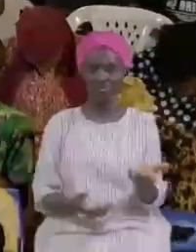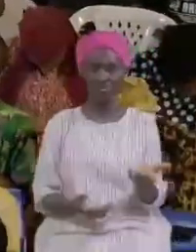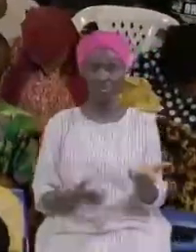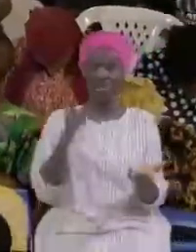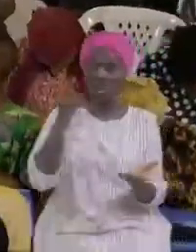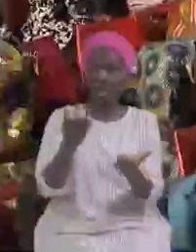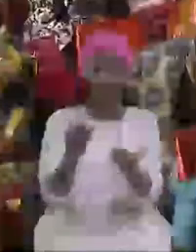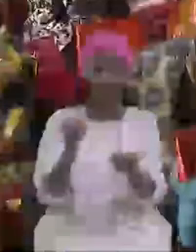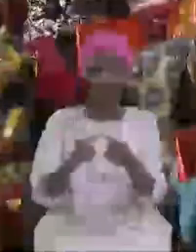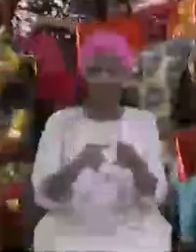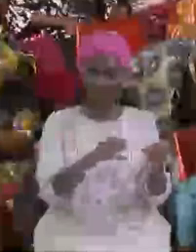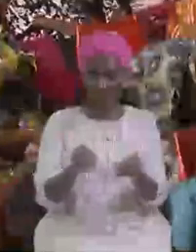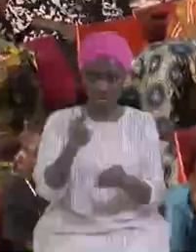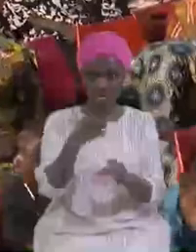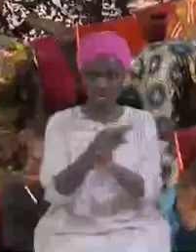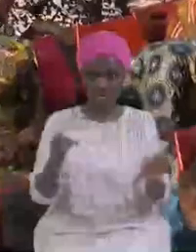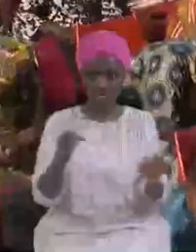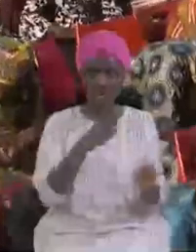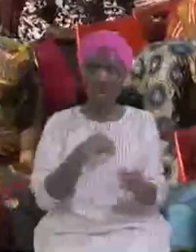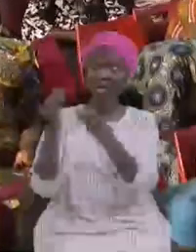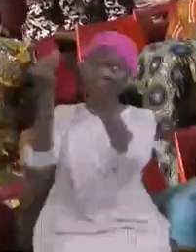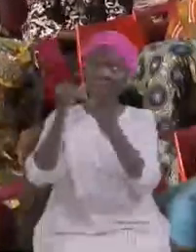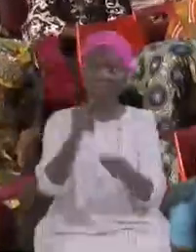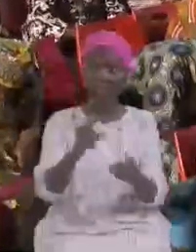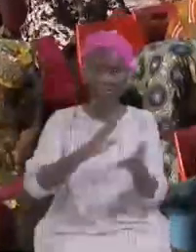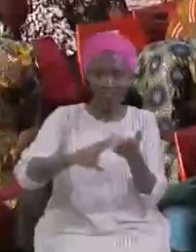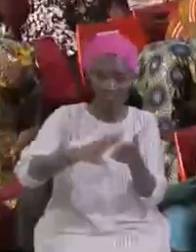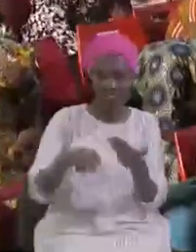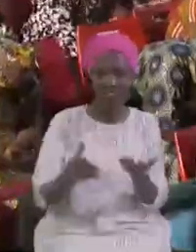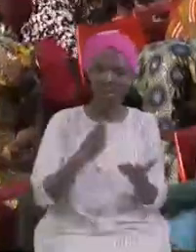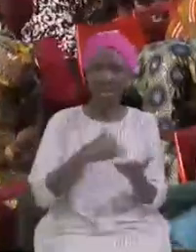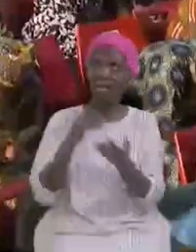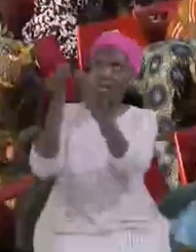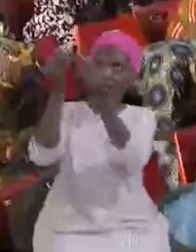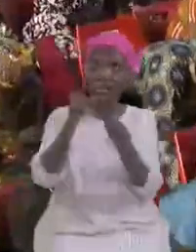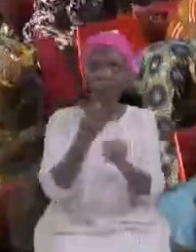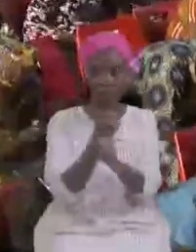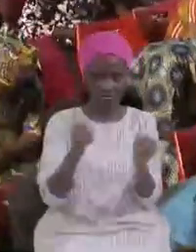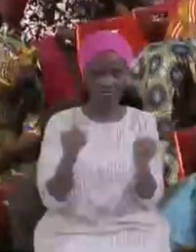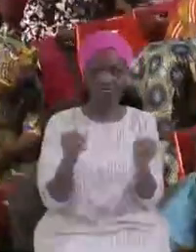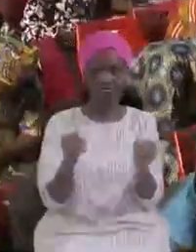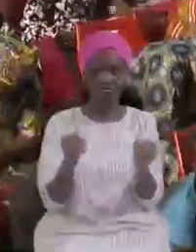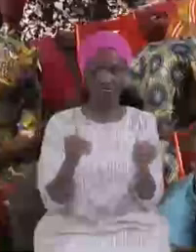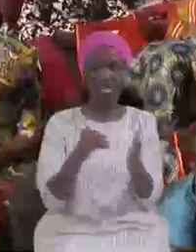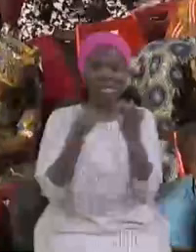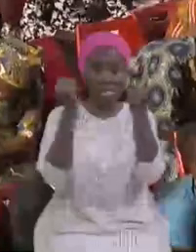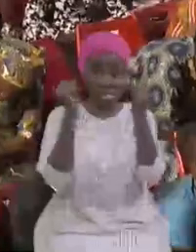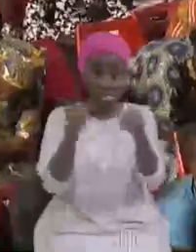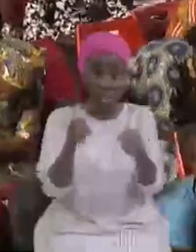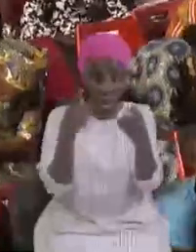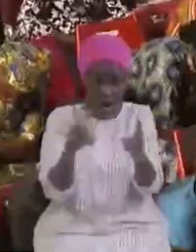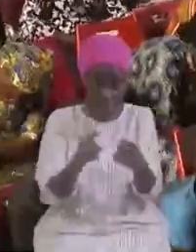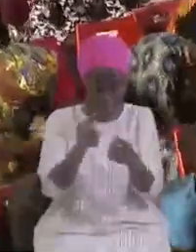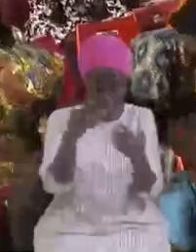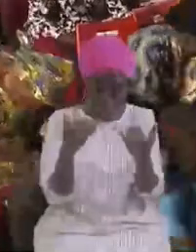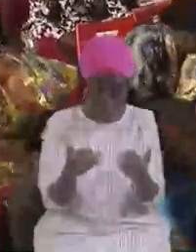veut t'affranchir, te donner le pardon et le salut. Et ça peut arriver maintenant